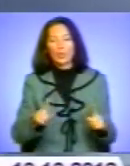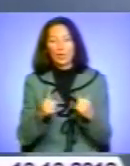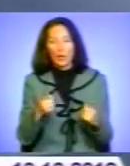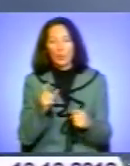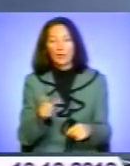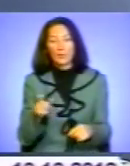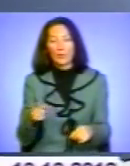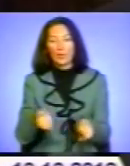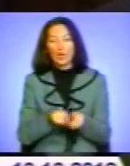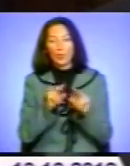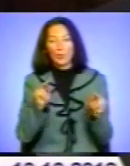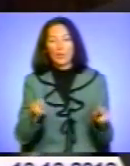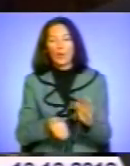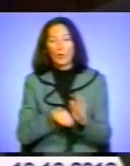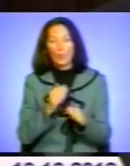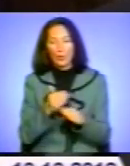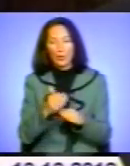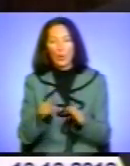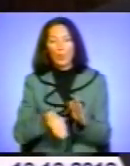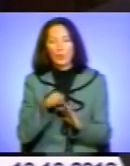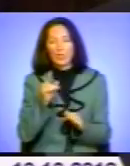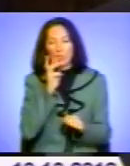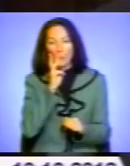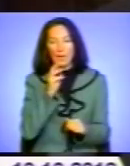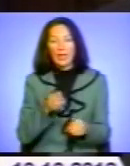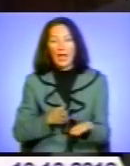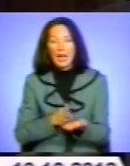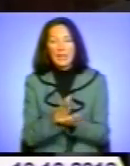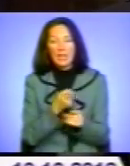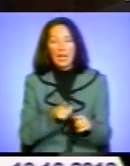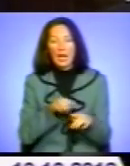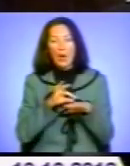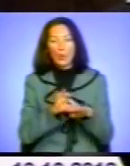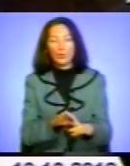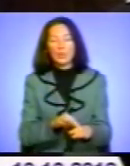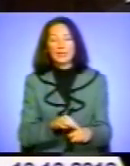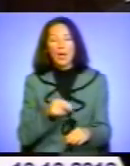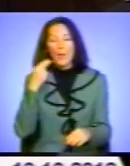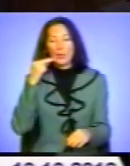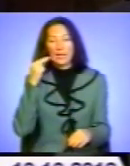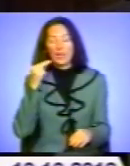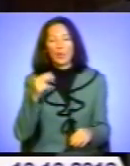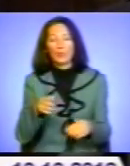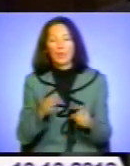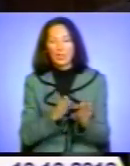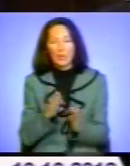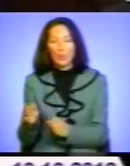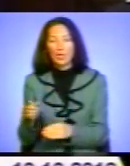зарплати. Линия, которая проводится президентом на стабильность в стране, поддержание